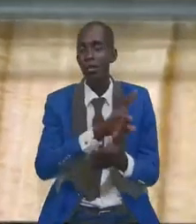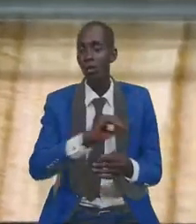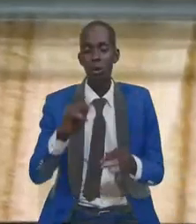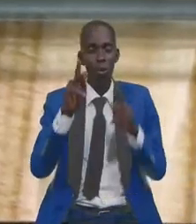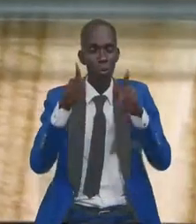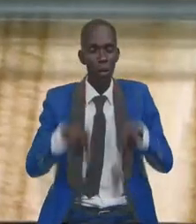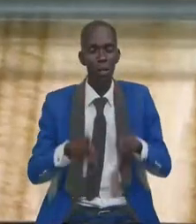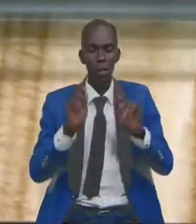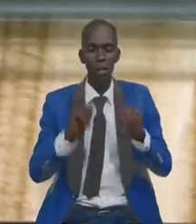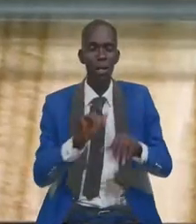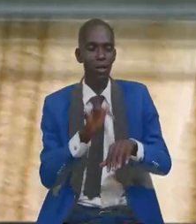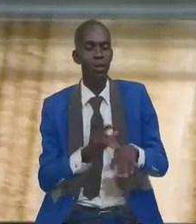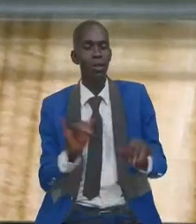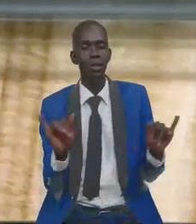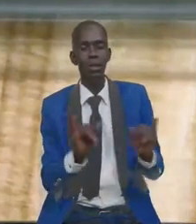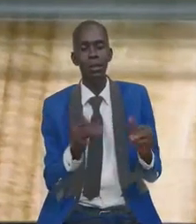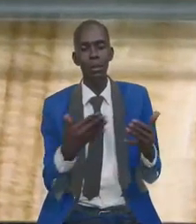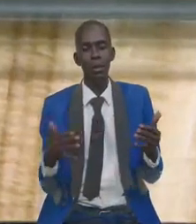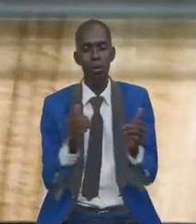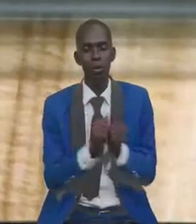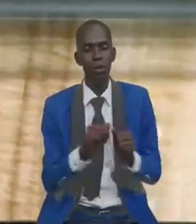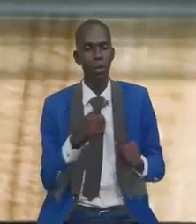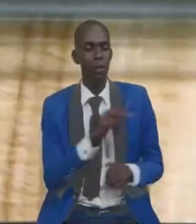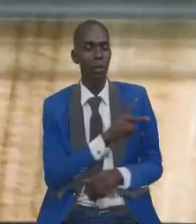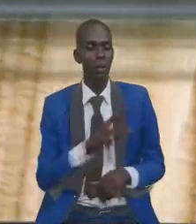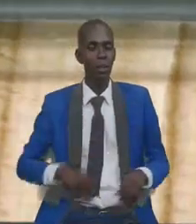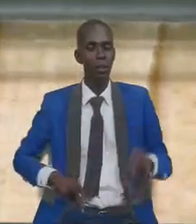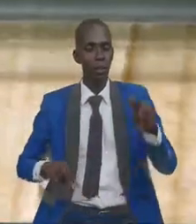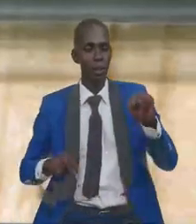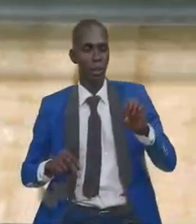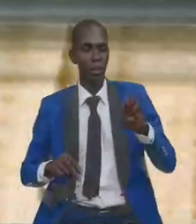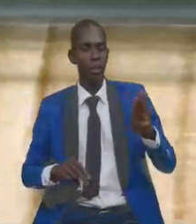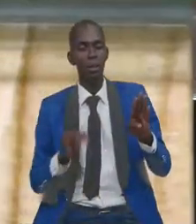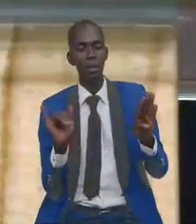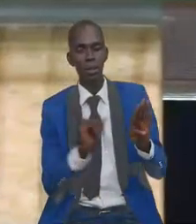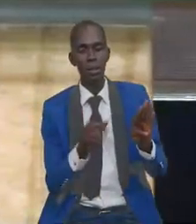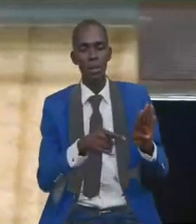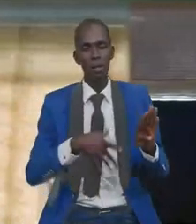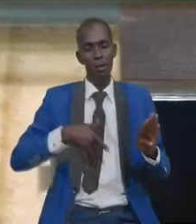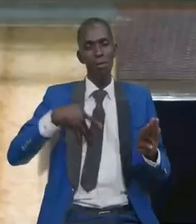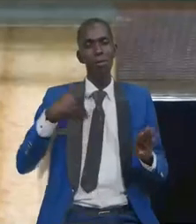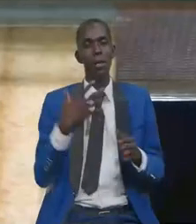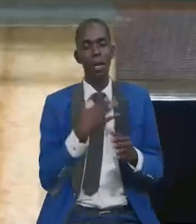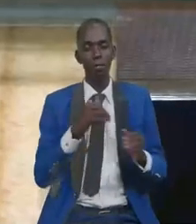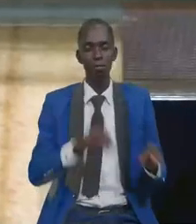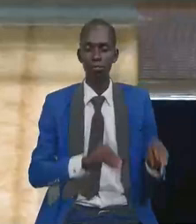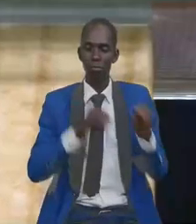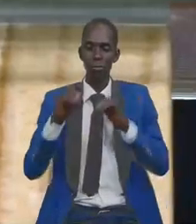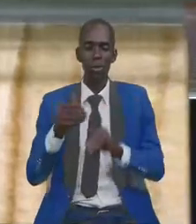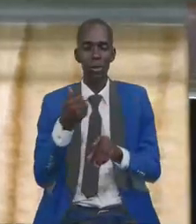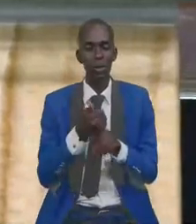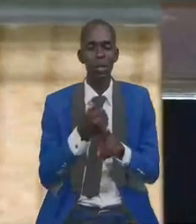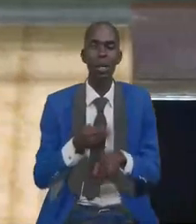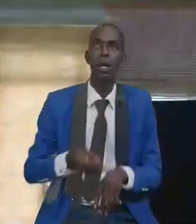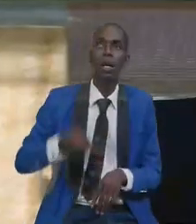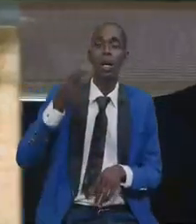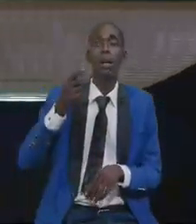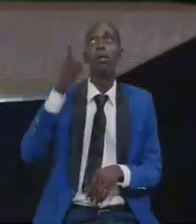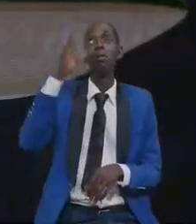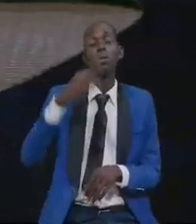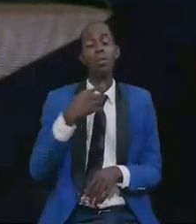touchés, incapables d'être touchés. C'est là, c'est ce que pensait Nebuchadnezzar, et c'est de la façon dont il s'était positionné. Et le Seigneur lui a dit, même